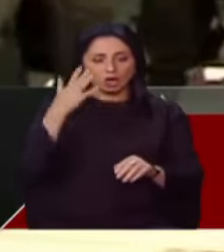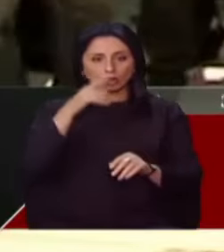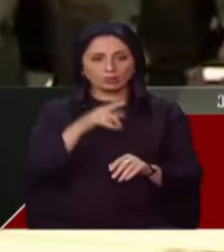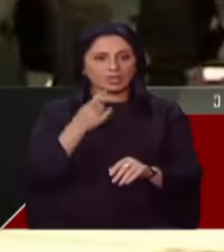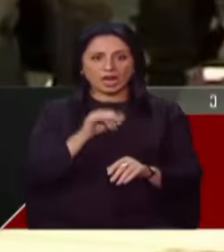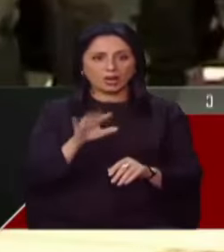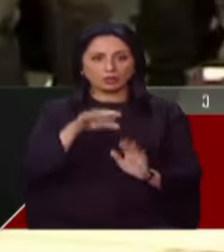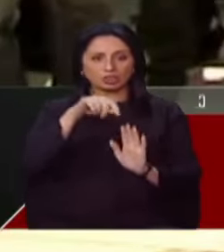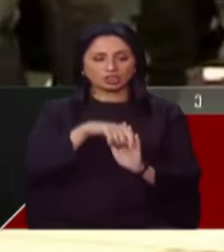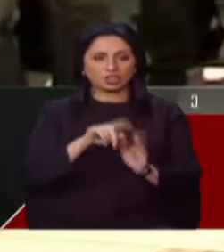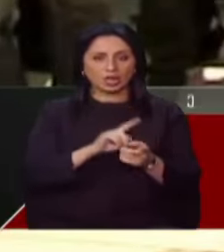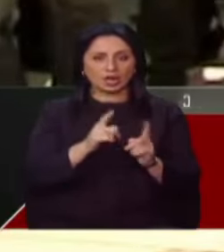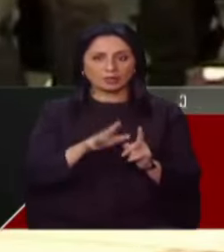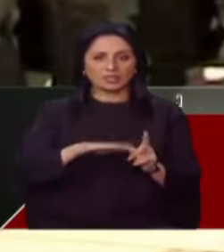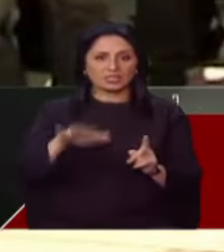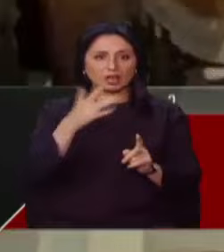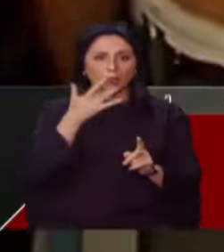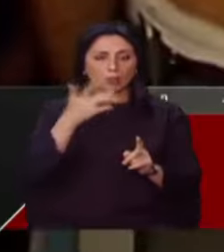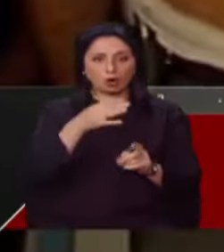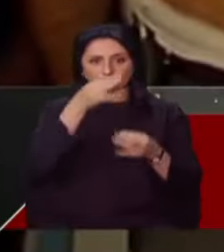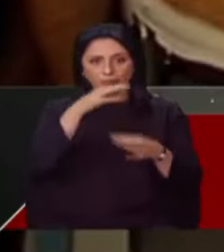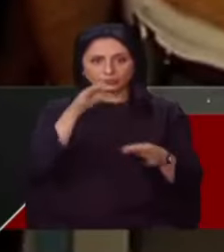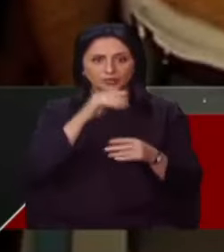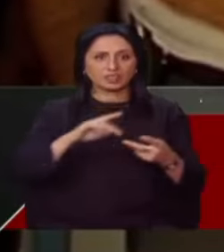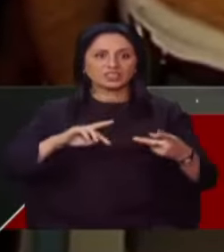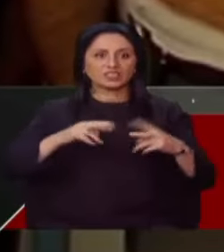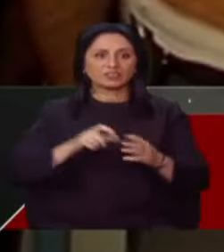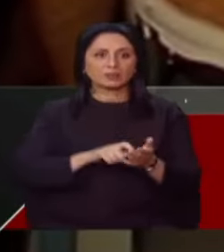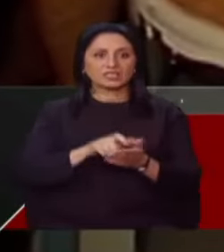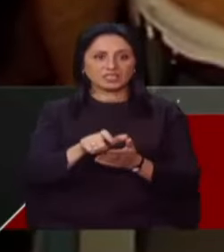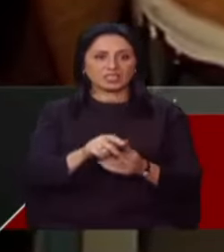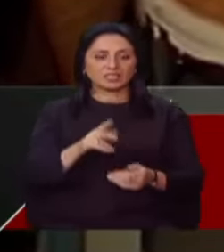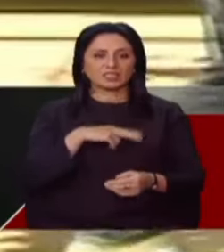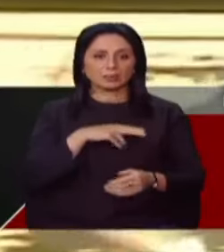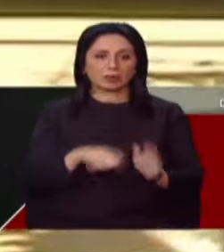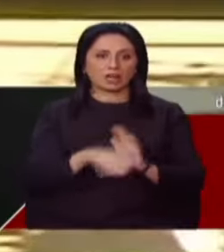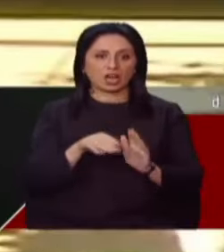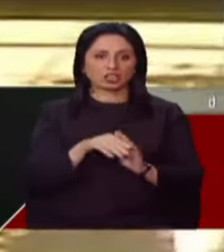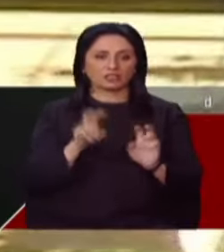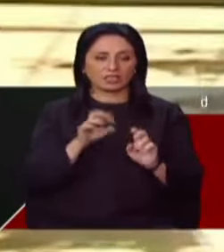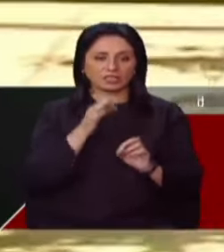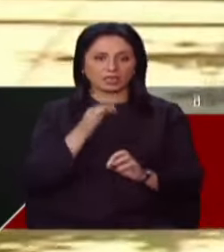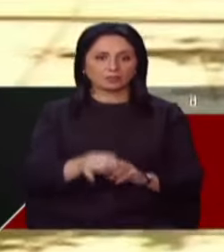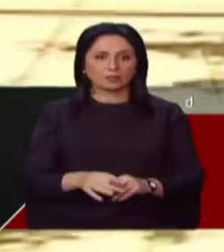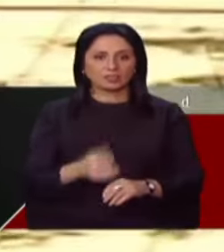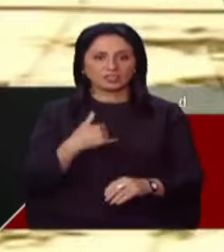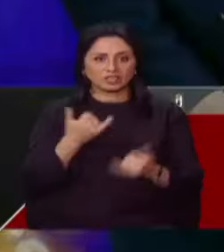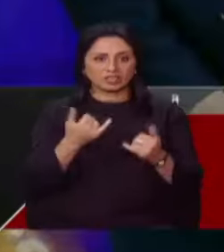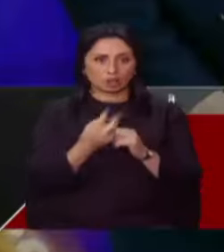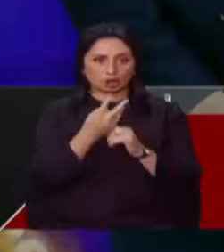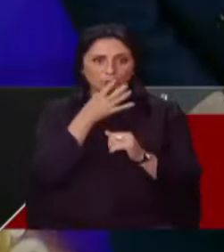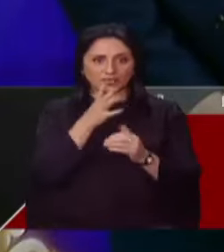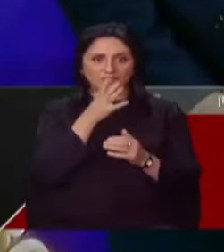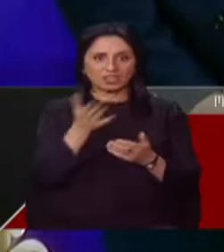ოცნებას არა მხოლოდ შიდა, არამედ საგარეო პოლიტიკას უწუნებენ. Ცვლილებების გზად კი საპარლამენტო არჩევნებს ასახელებენ. Ჩვენ დღეს 12